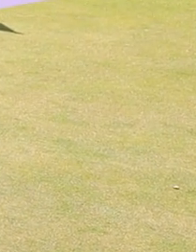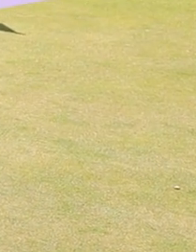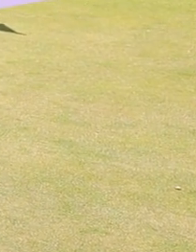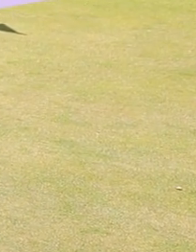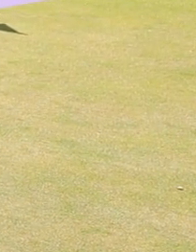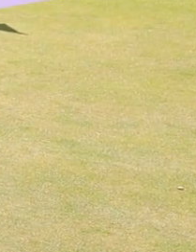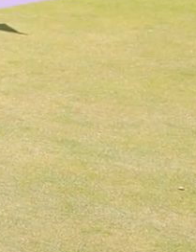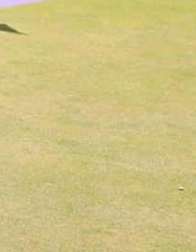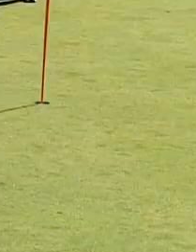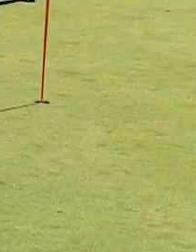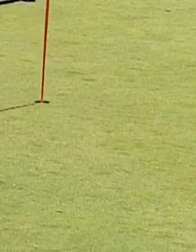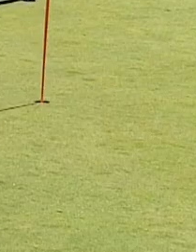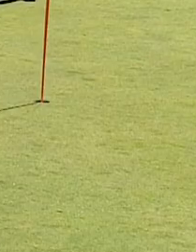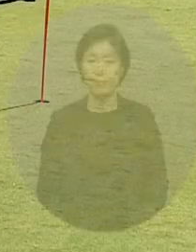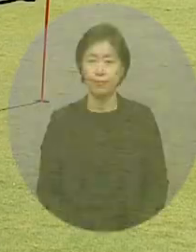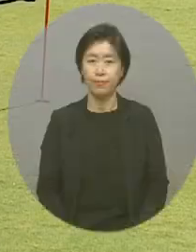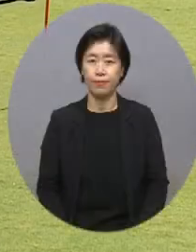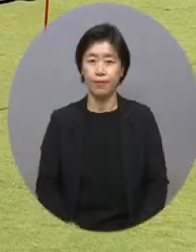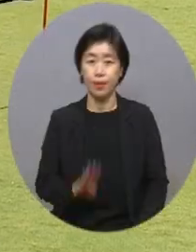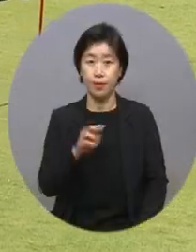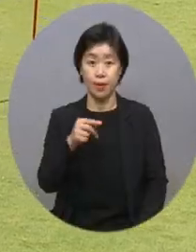버디 버디 버디 버디 버디